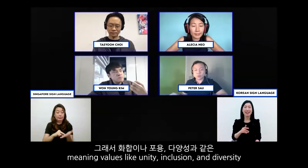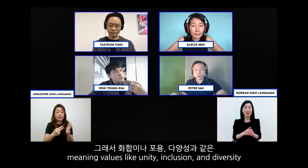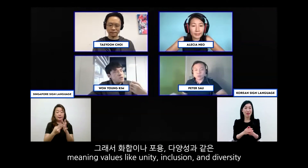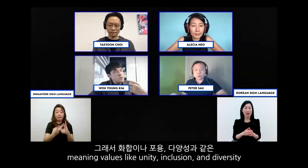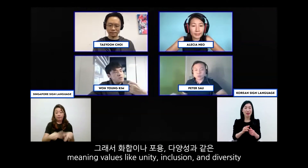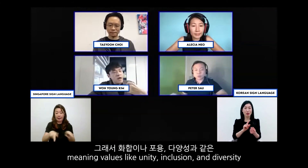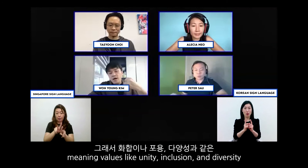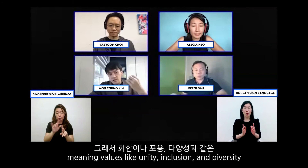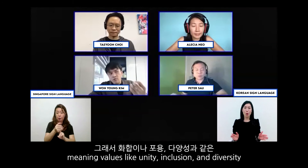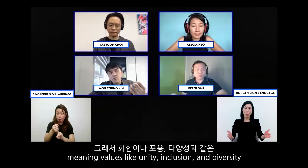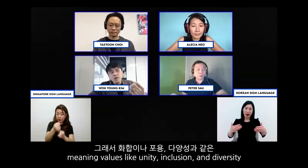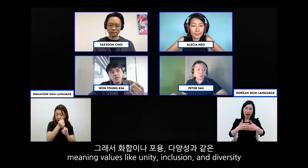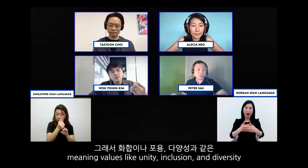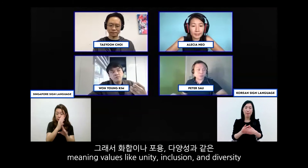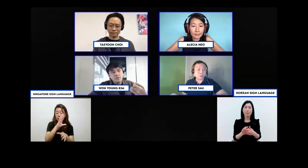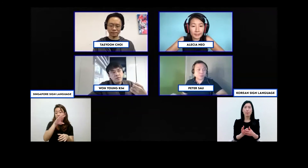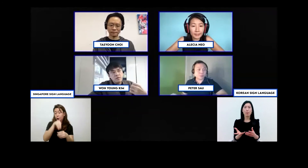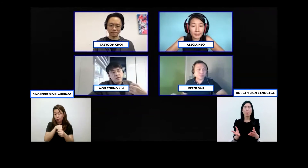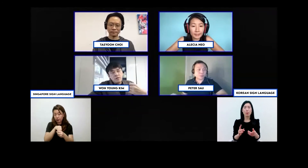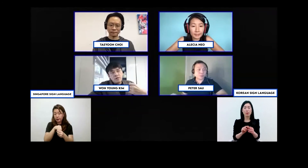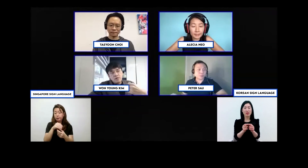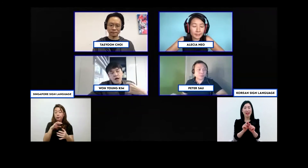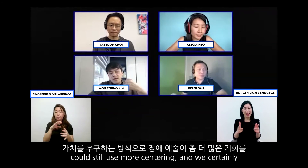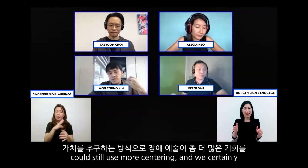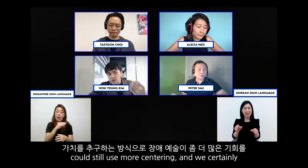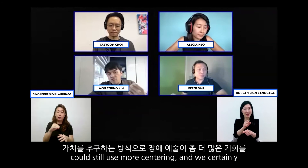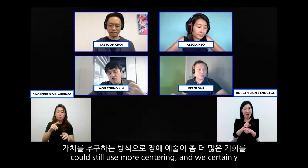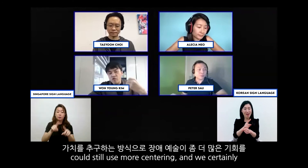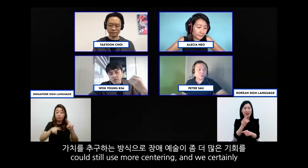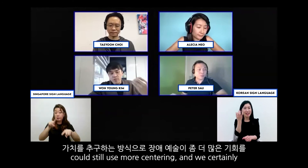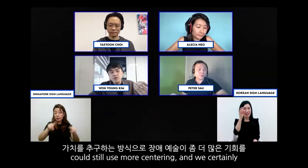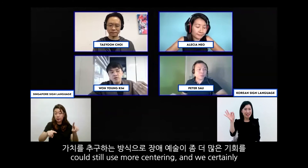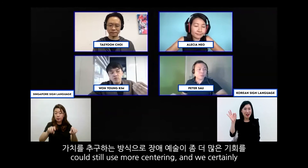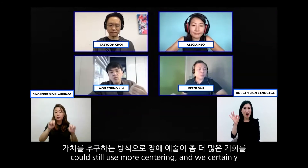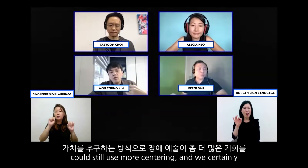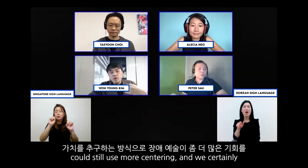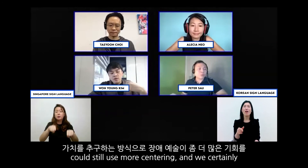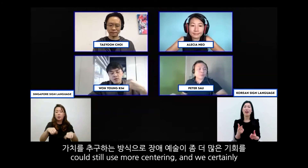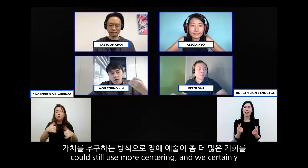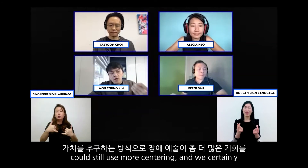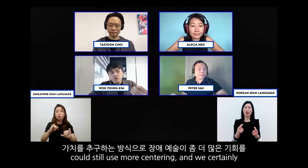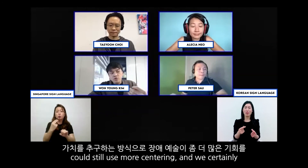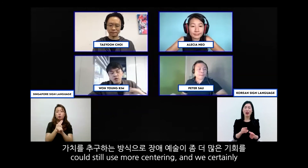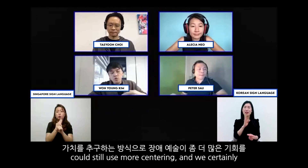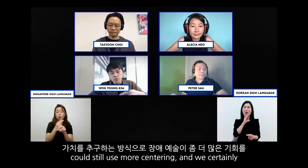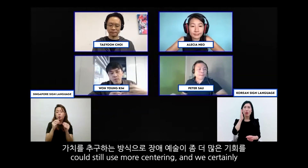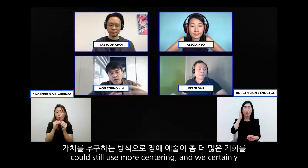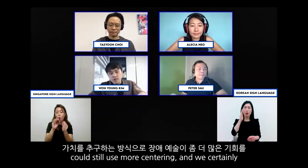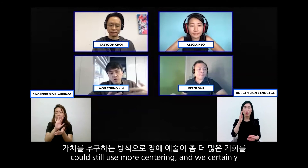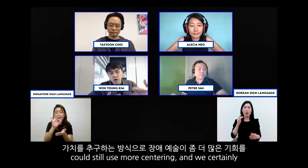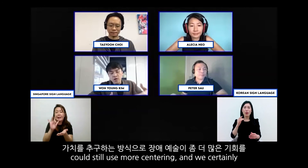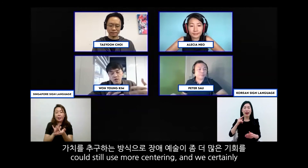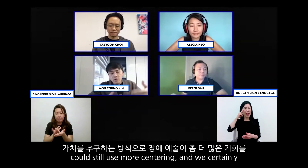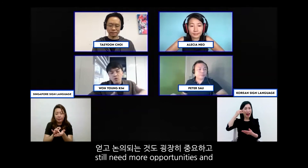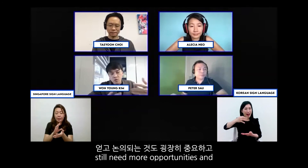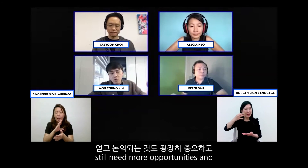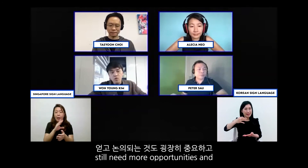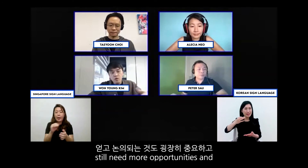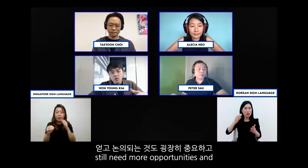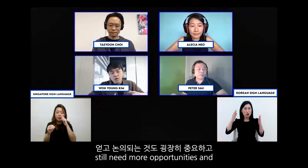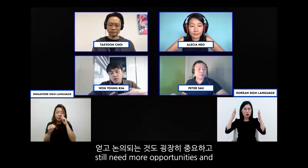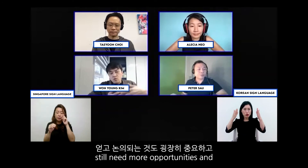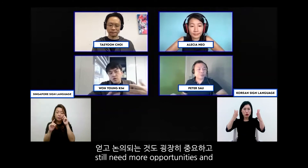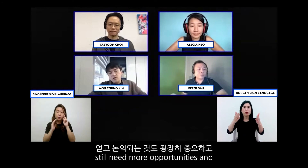포용, 다양성과 같은 가치를 추구하는 방식으로 장애 예술이 좀 더 많은 기회를